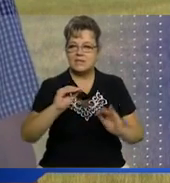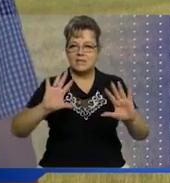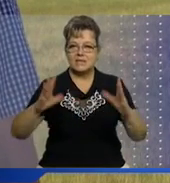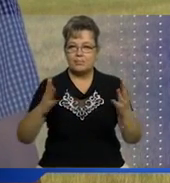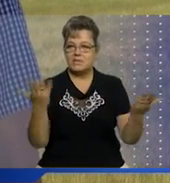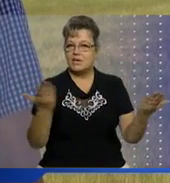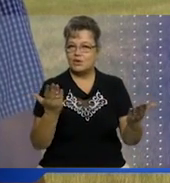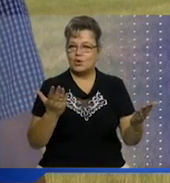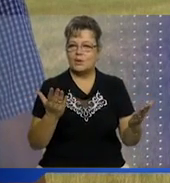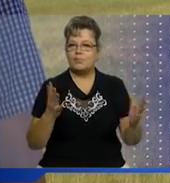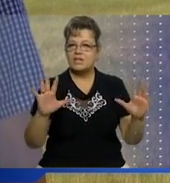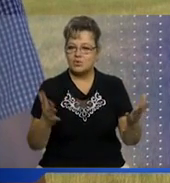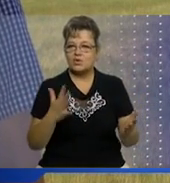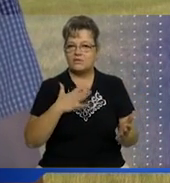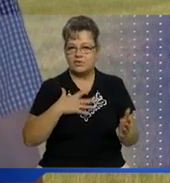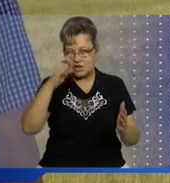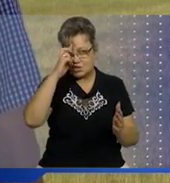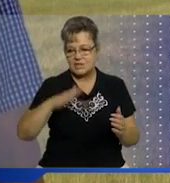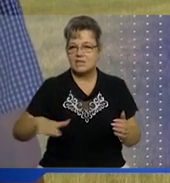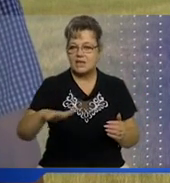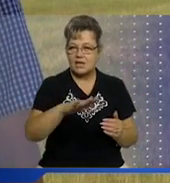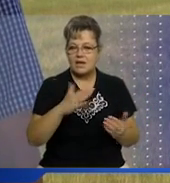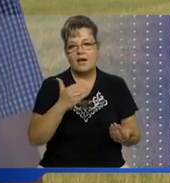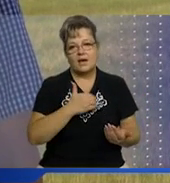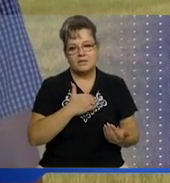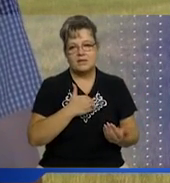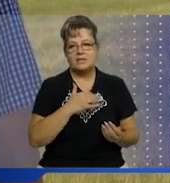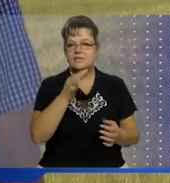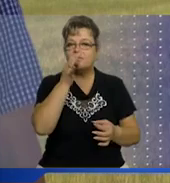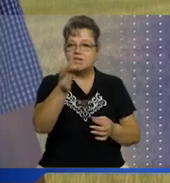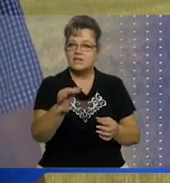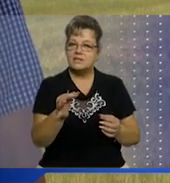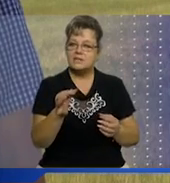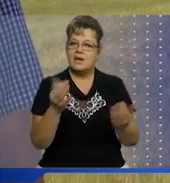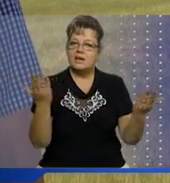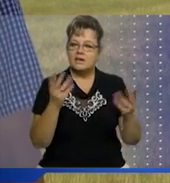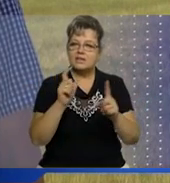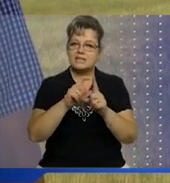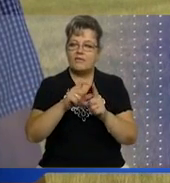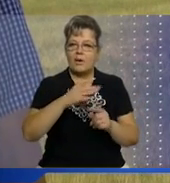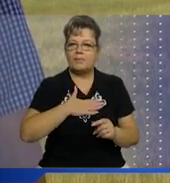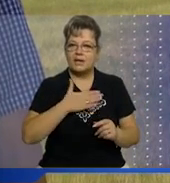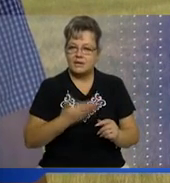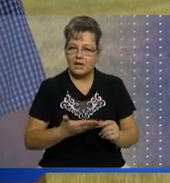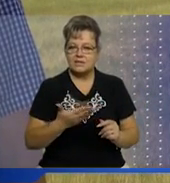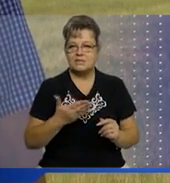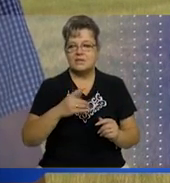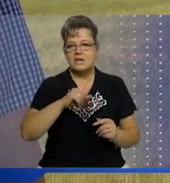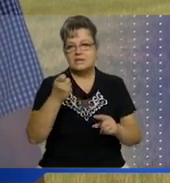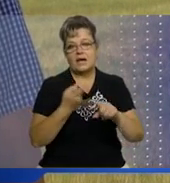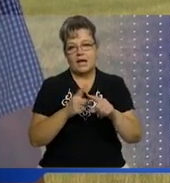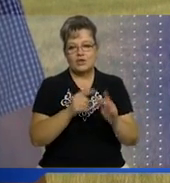все события, которые происходят в нашей стране, и хотелось бы даже выразить отчасти какие-то